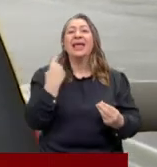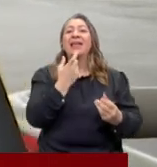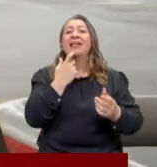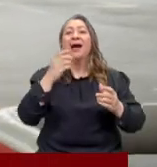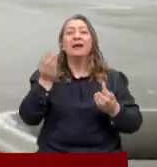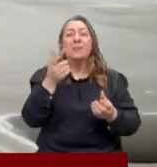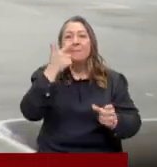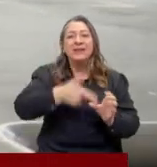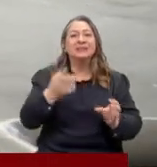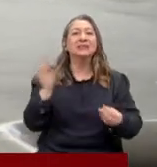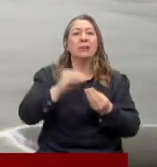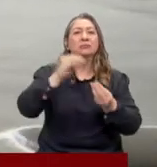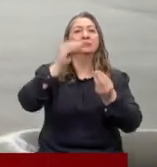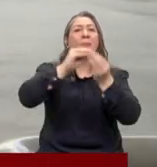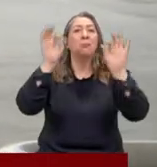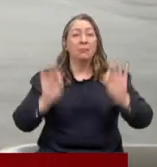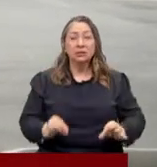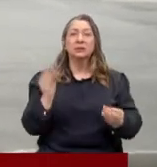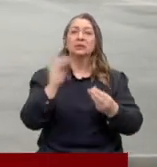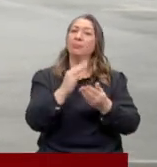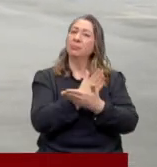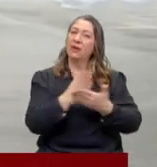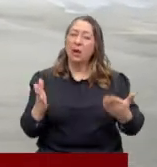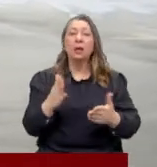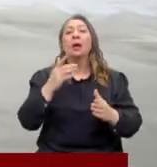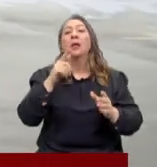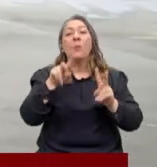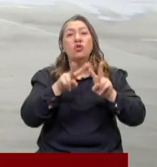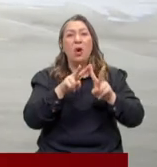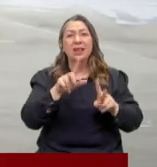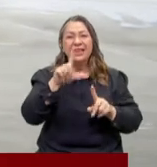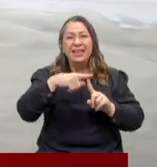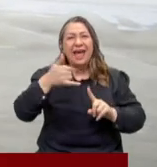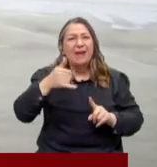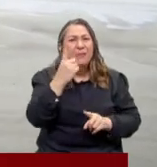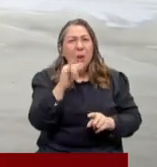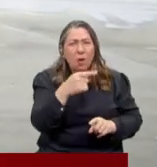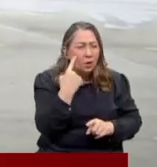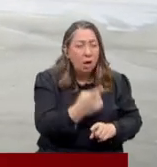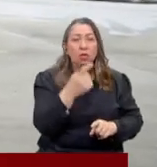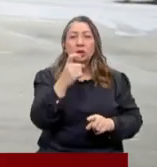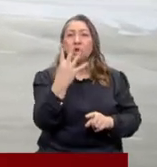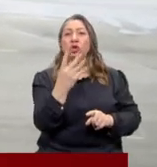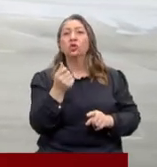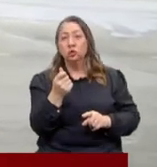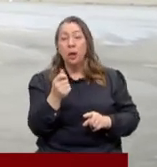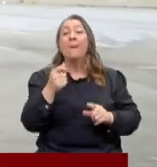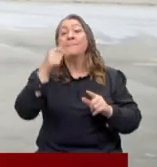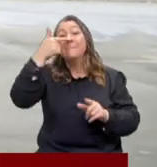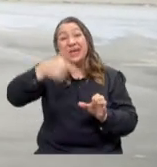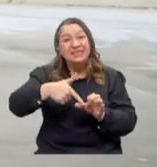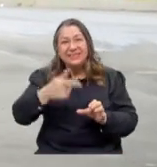akaryakıt zamlarıyla başlamıştı. Zamlarla devam ediyor. Motorinin litresine 94 kuruş, benzinin